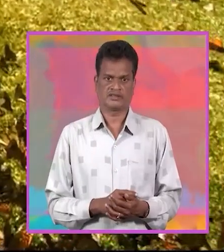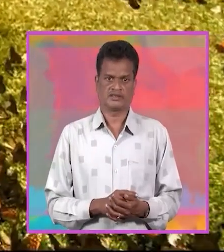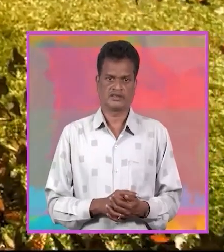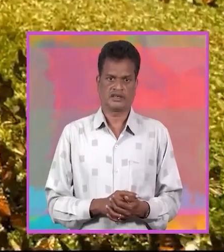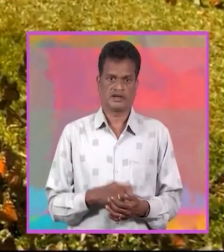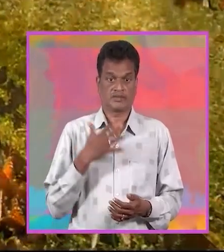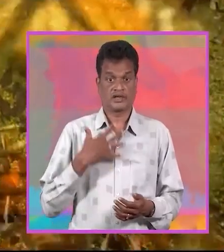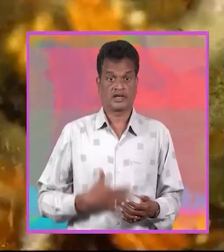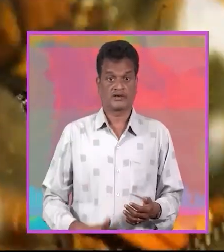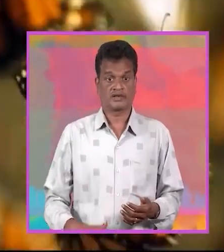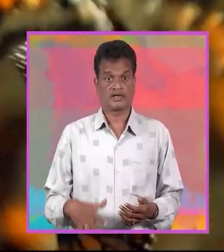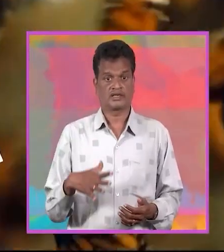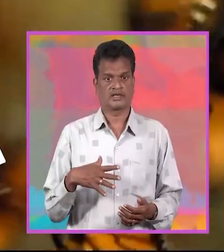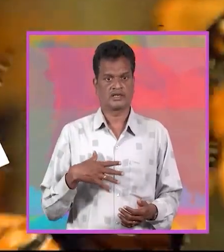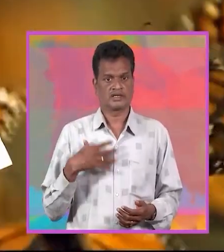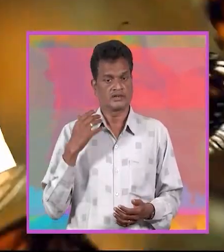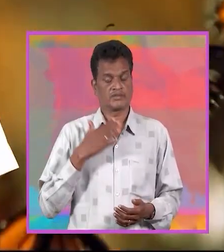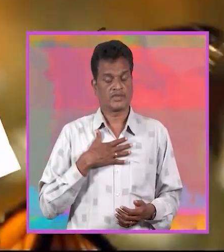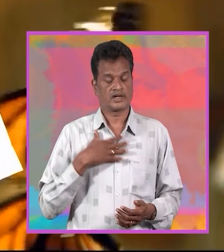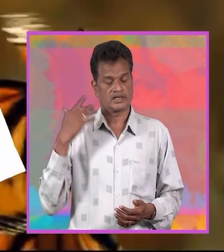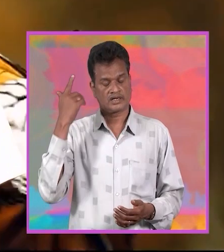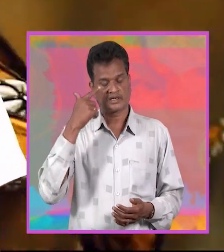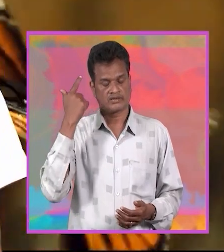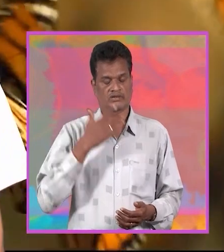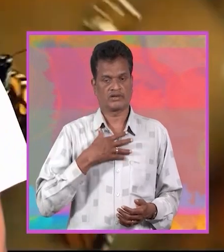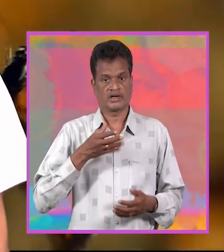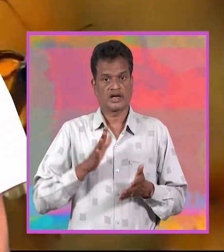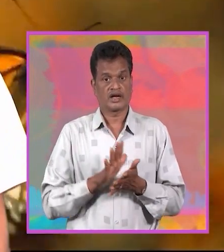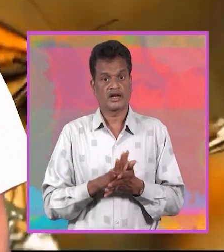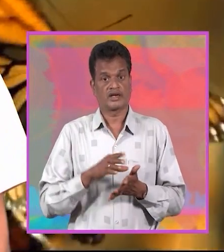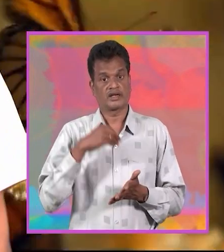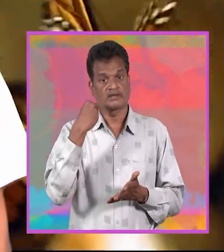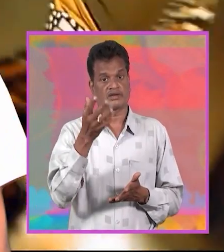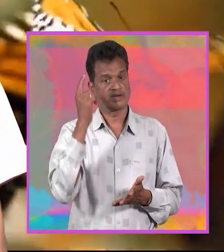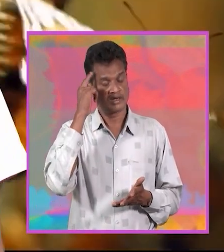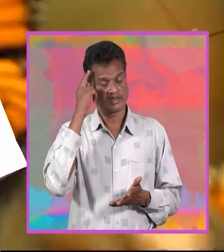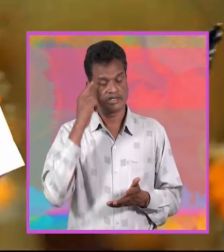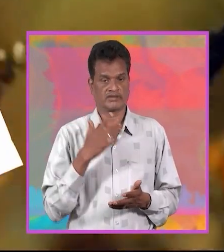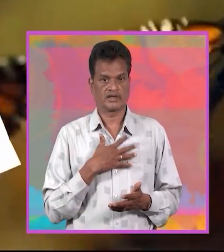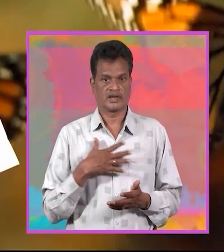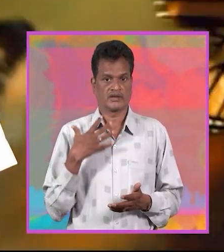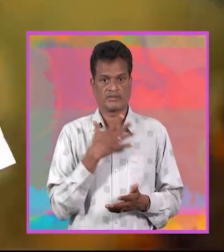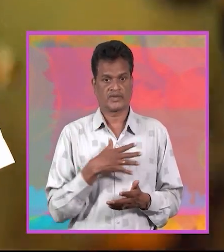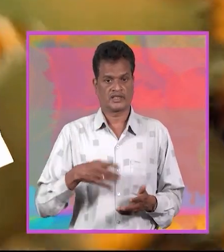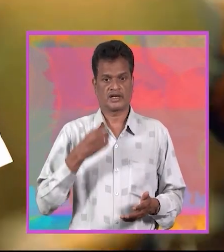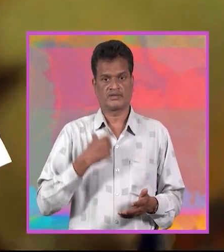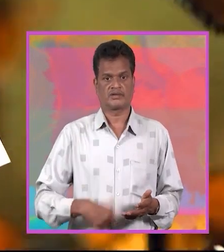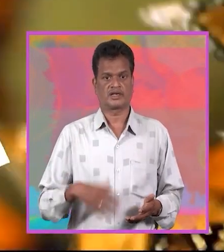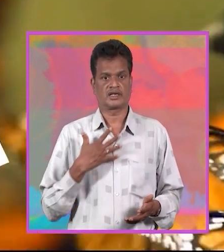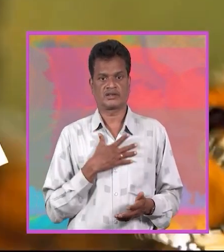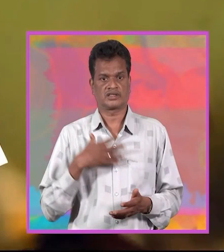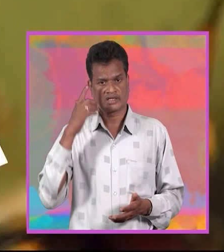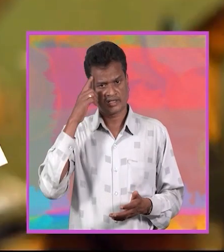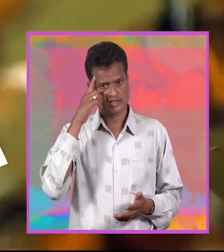மனிதா மனிதனின் மனக்கருத்தை மகிழ்ச்சியோடு அறிந்திடவும். மனிதா மனிதனின்